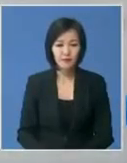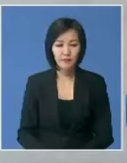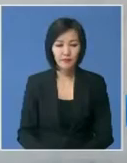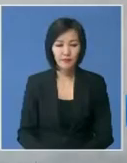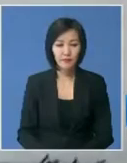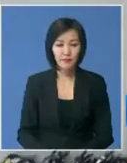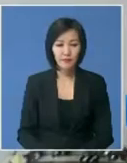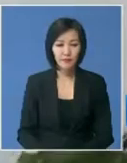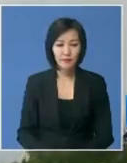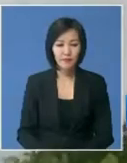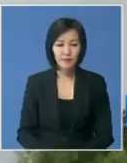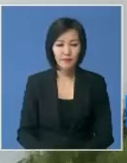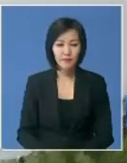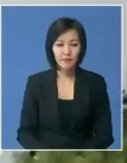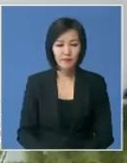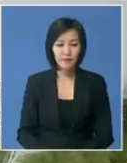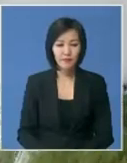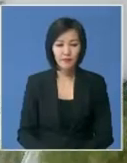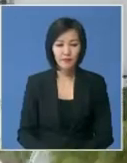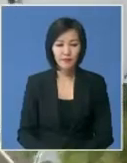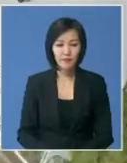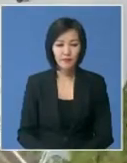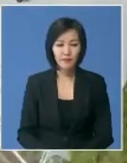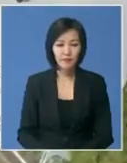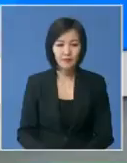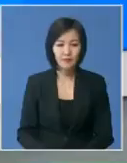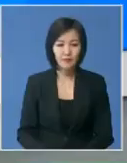Мадина Берқызы, Мәди Байбосынов, Жетсу телеарнасы.